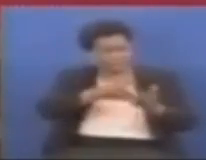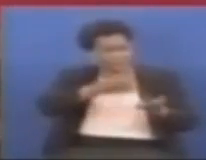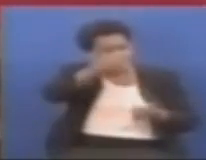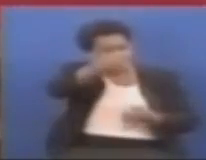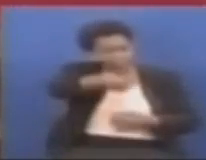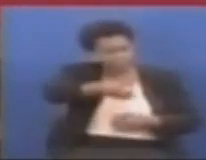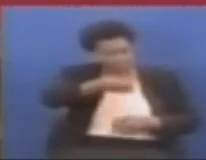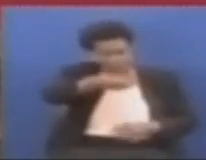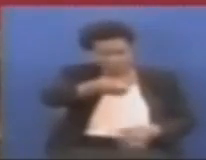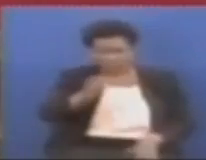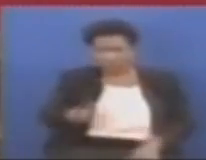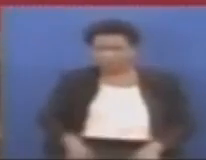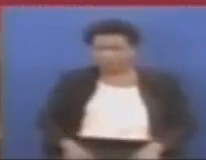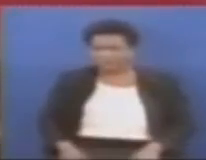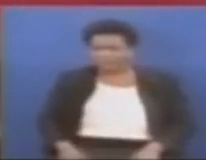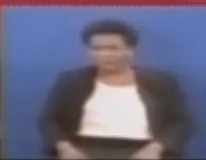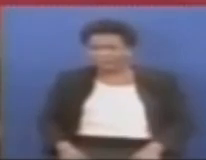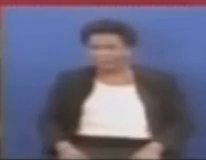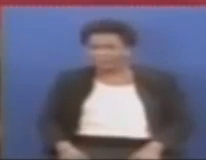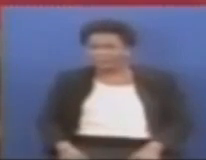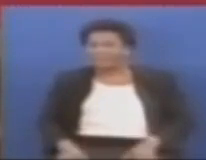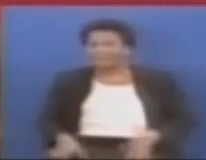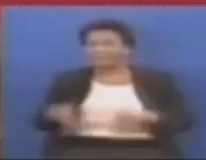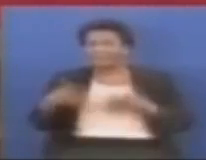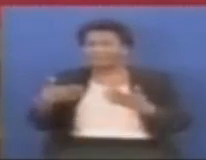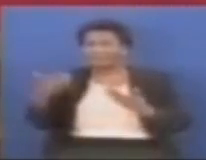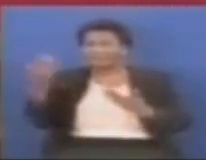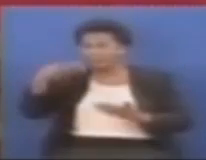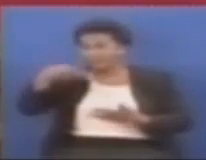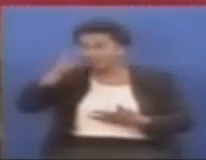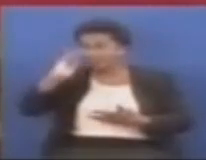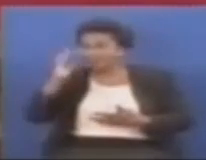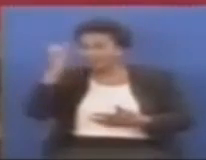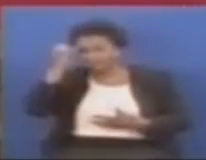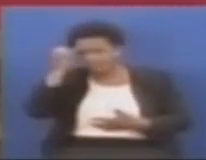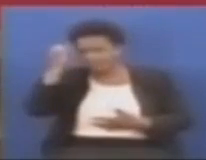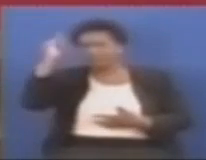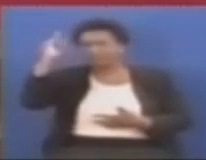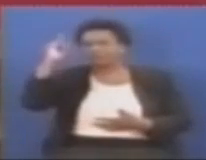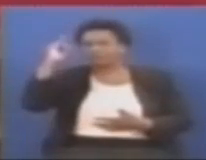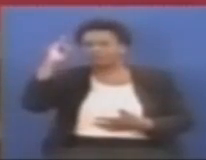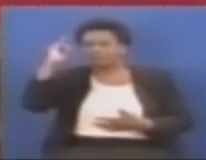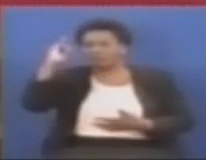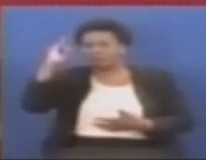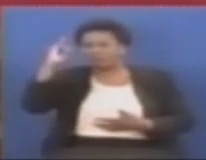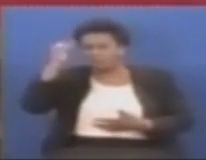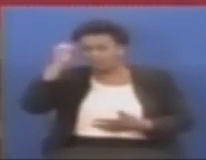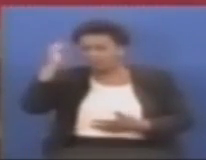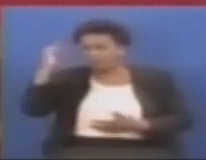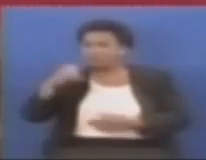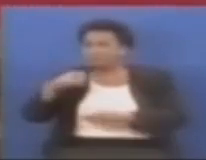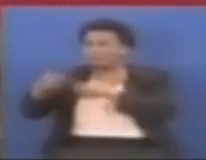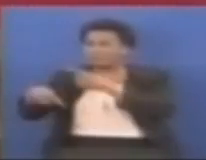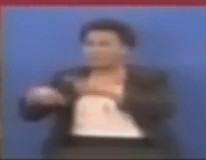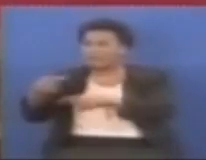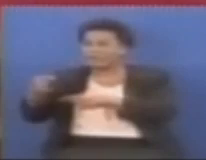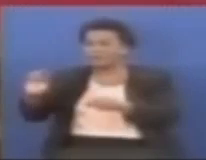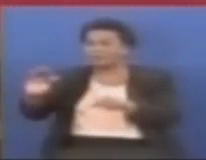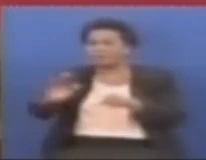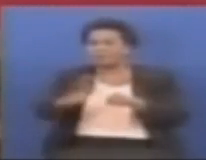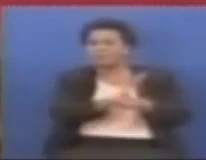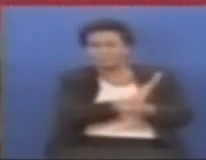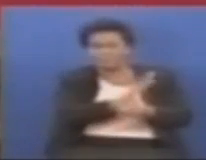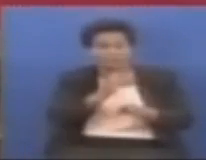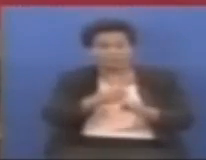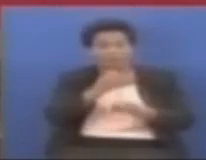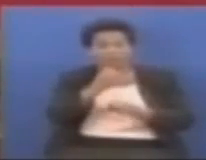Je, nini mkakati madhubuti wa serikali kuhakikisha kwamba maeneo yote ambayo umeme haujafikia japo inaonekana kijiji kimefikiwa umeme unaweza